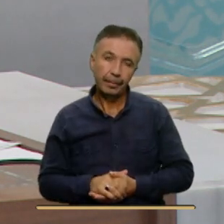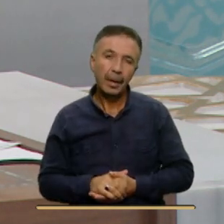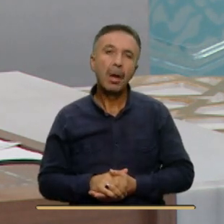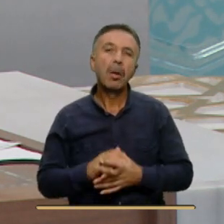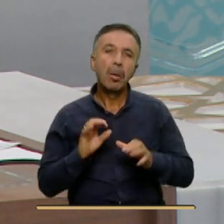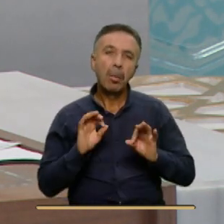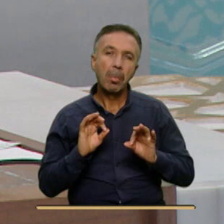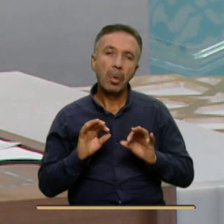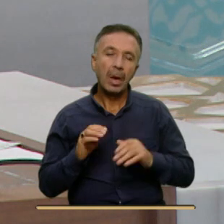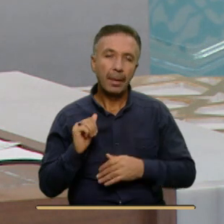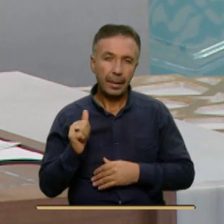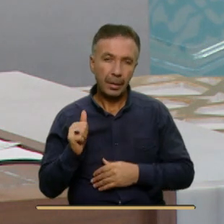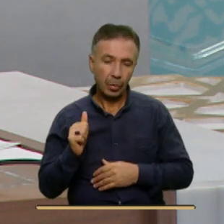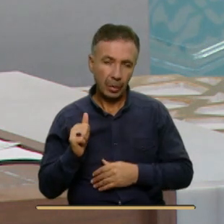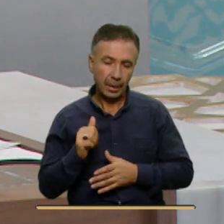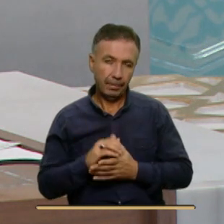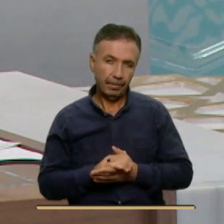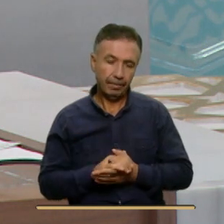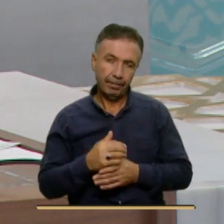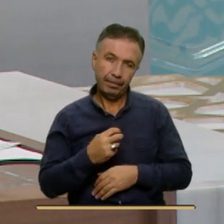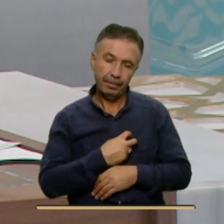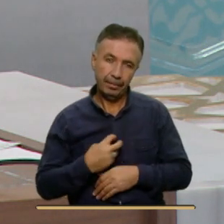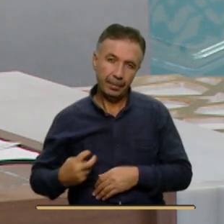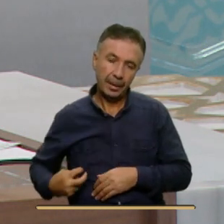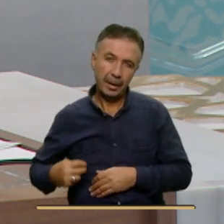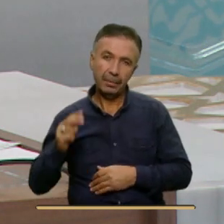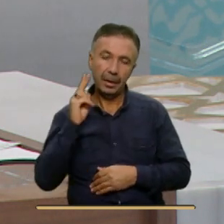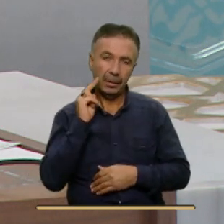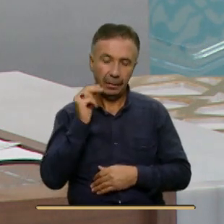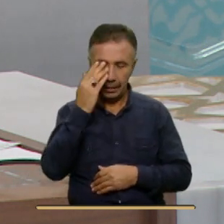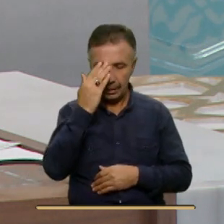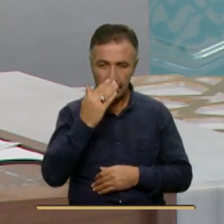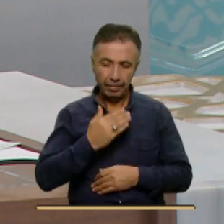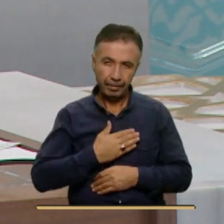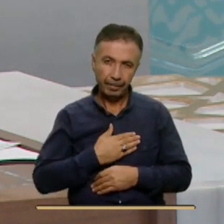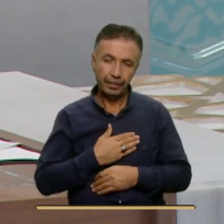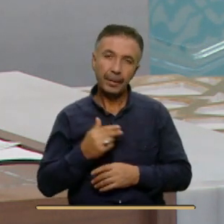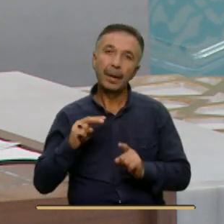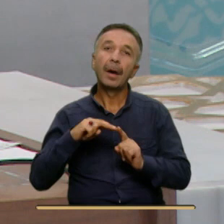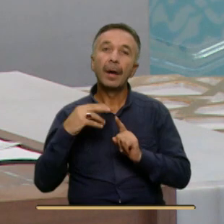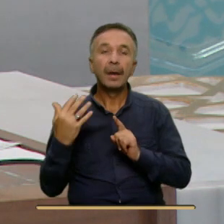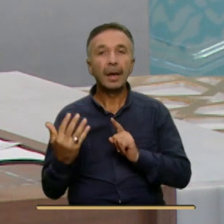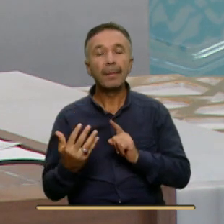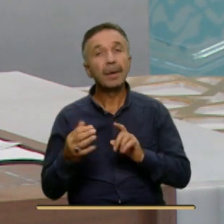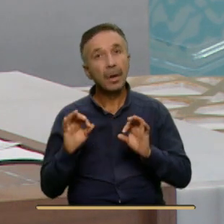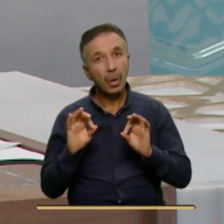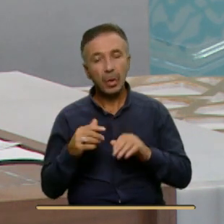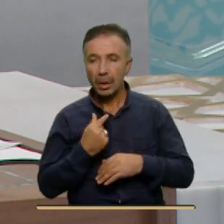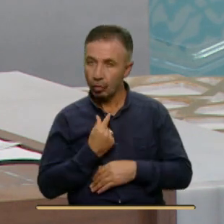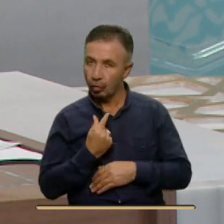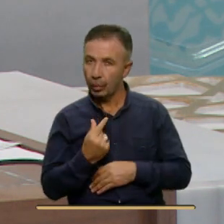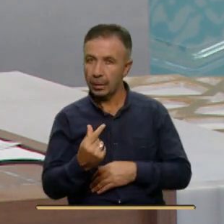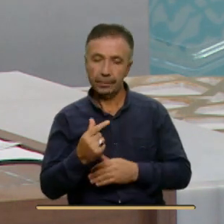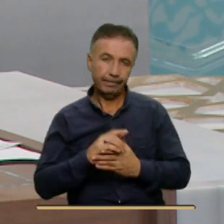Böyle bir günde Efendimiz aleyhissalatü vesselam ashabını öyle uyarıyor.